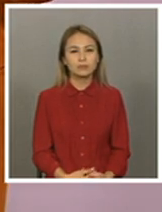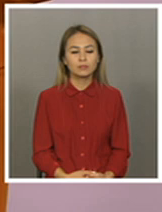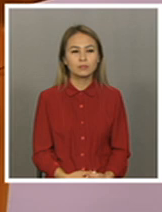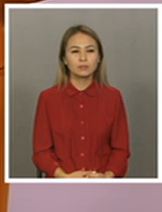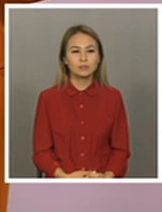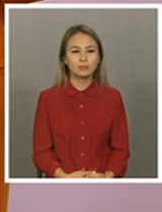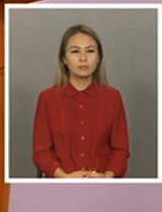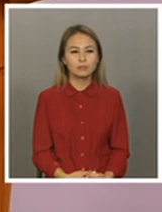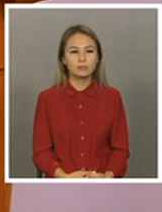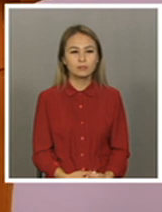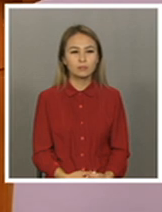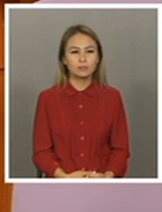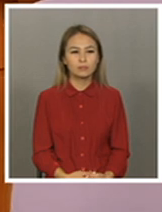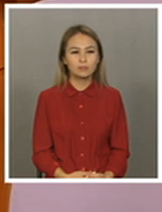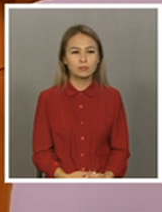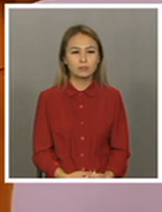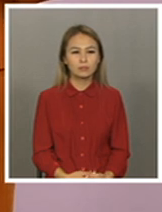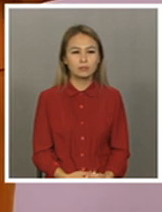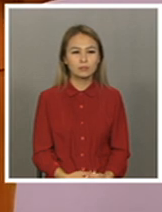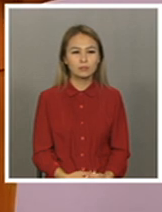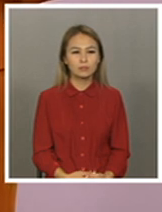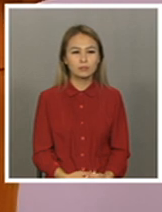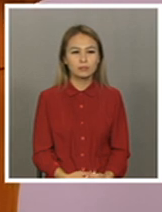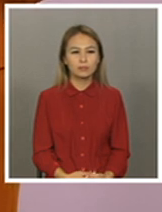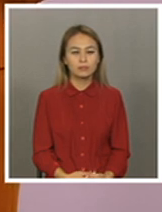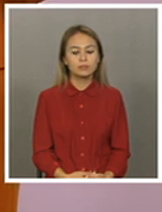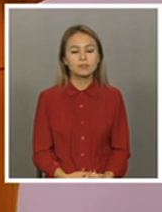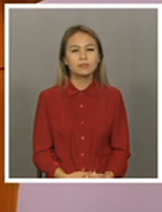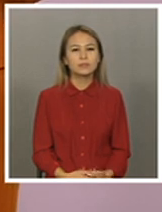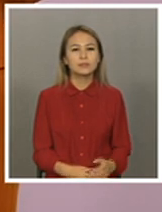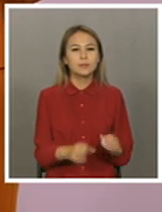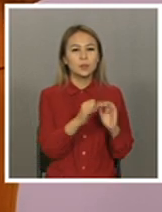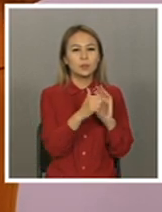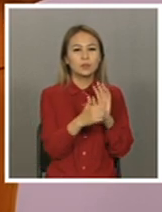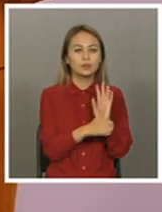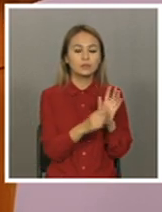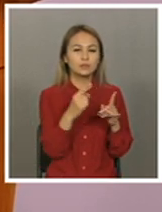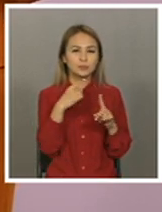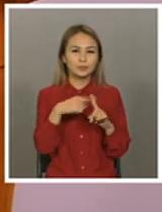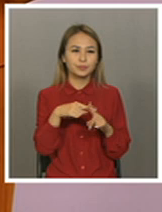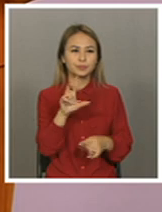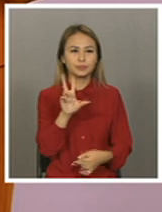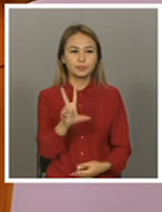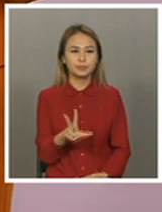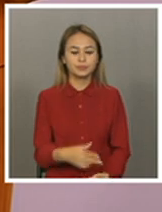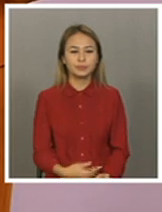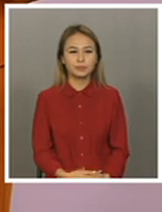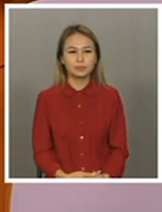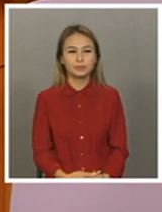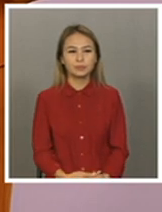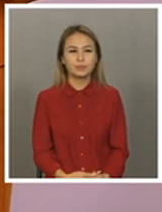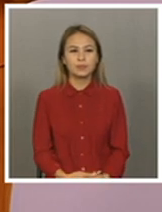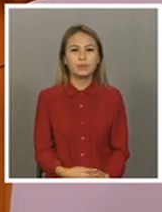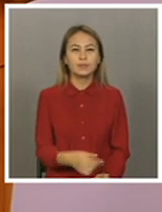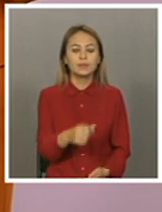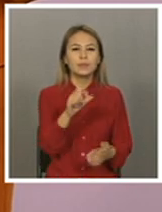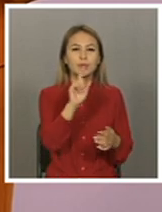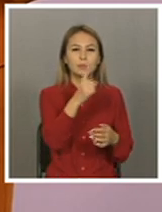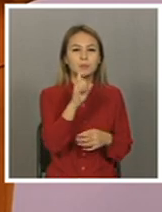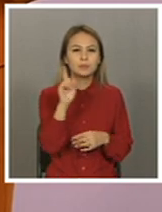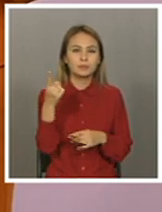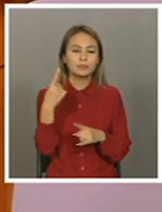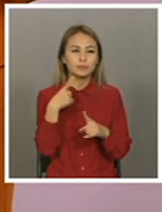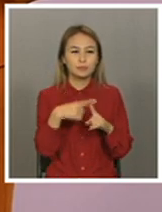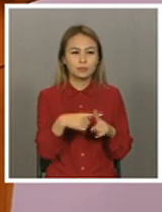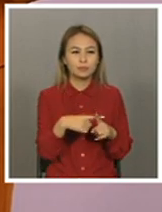5-тің қосындысы, балалар, 16-ға тең. Келесі, 16 мен 3-тің қосындысы. Бірлікке бірлікті қосамыз. Ондық